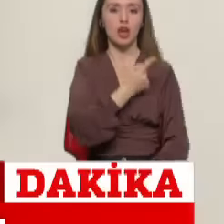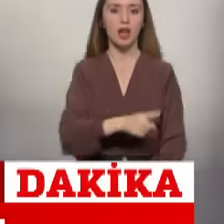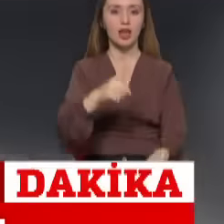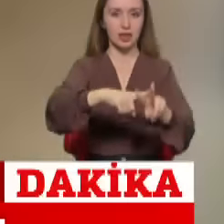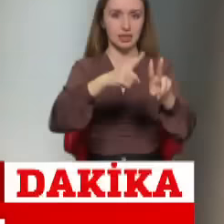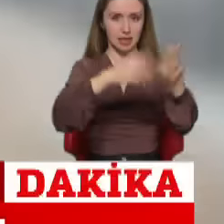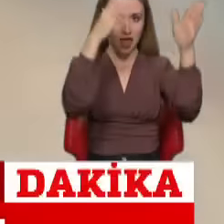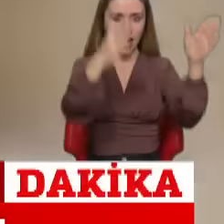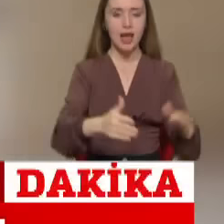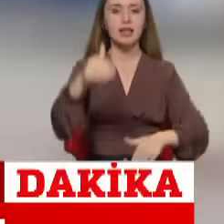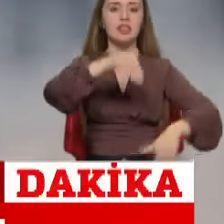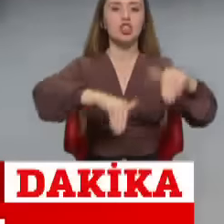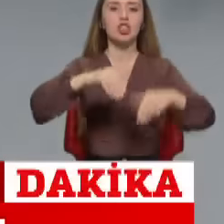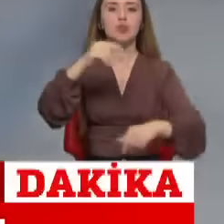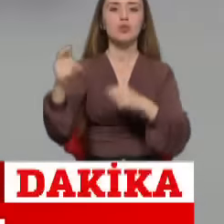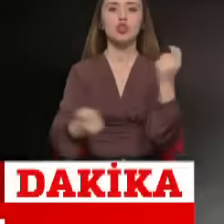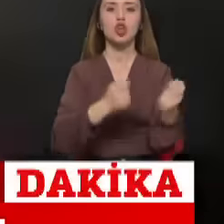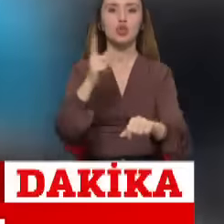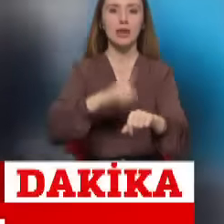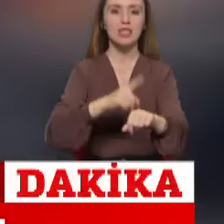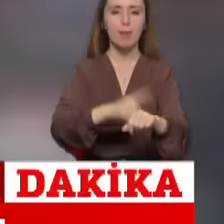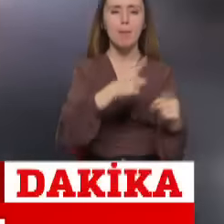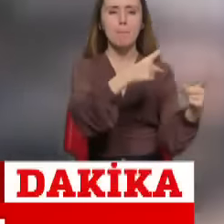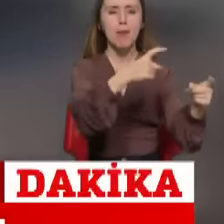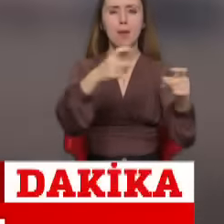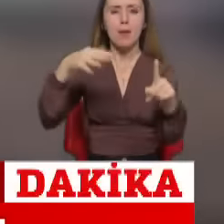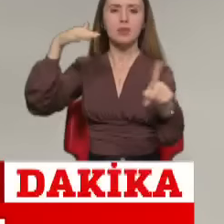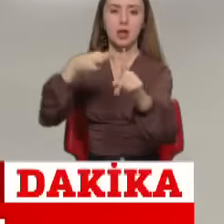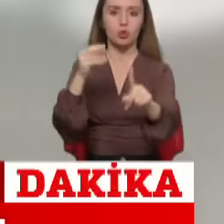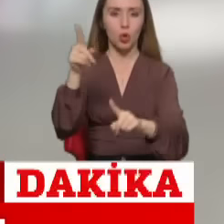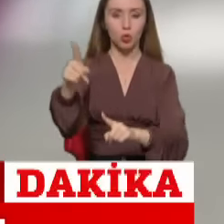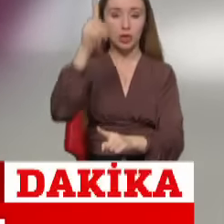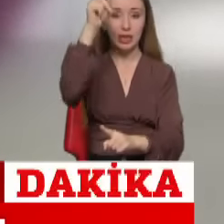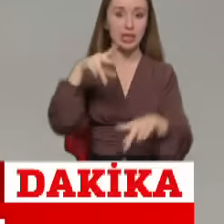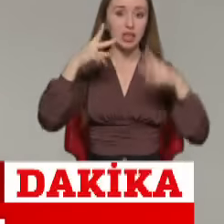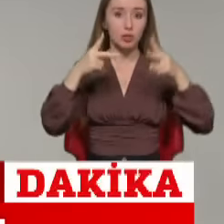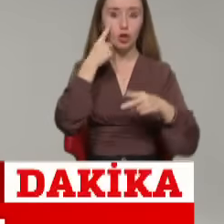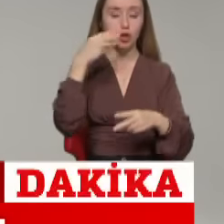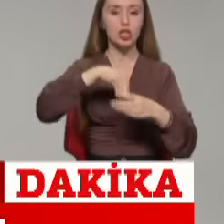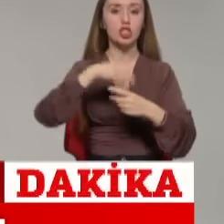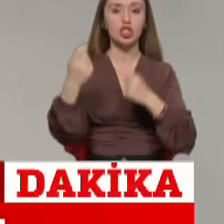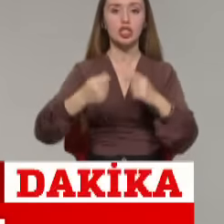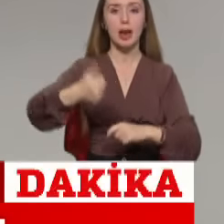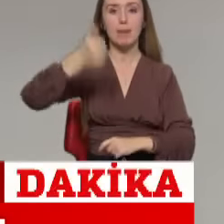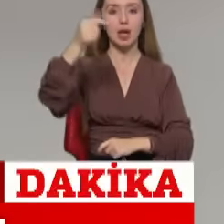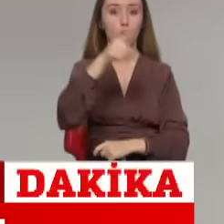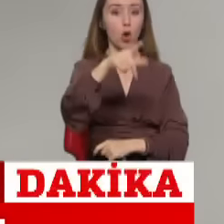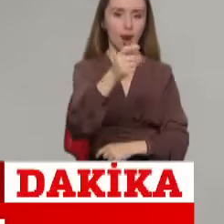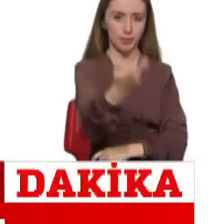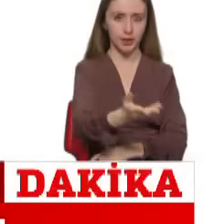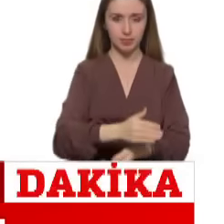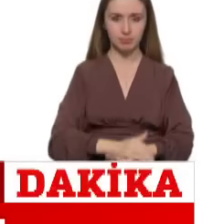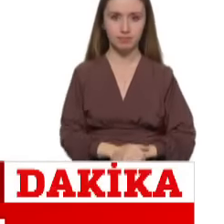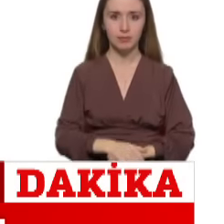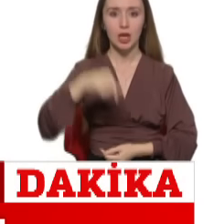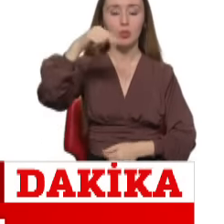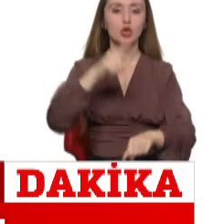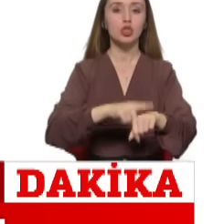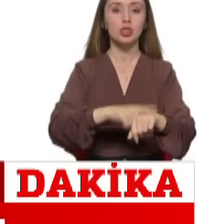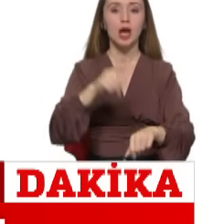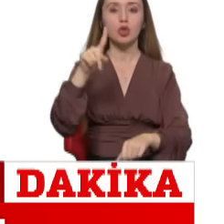Aziz Yeniay'ın seçim çalışması sırasında silahlı saldırı gerçekleşti. İlk açıklama İçişleri Bakanı Ali Yerlikaya'dan geldi. Bugün